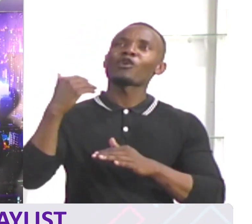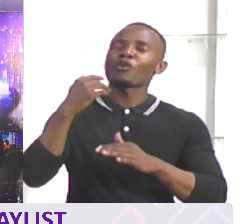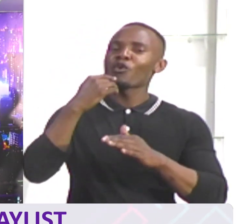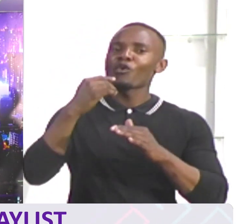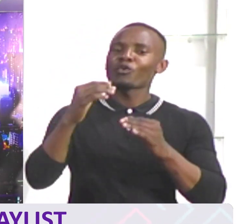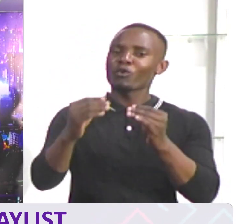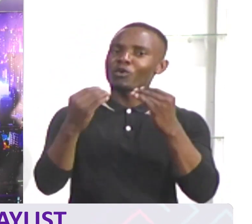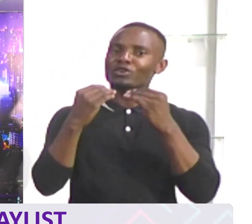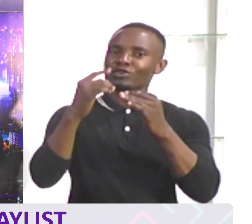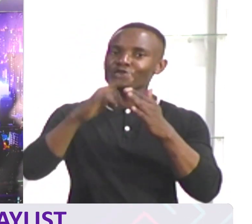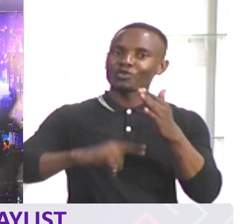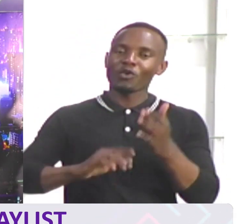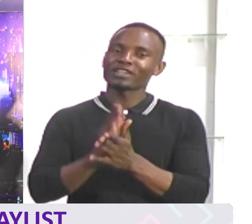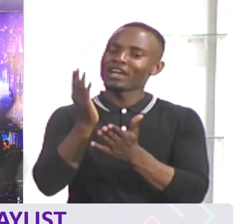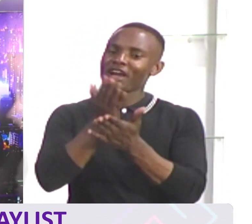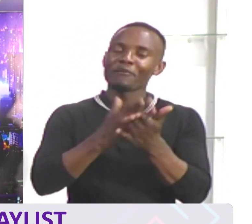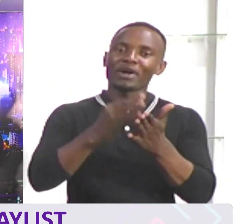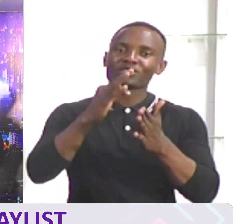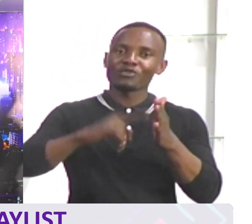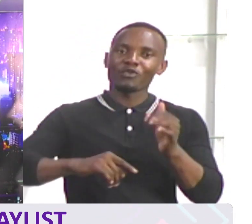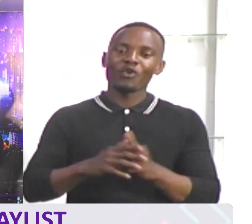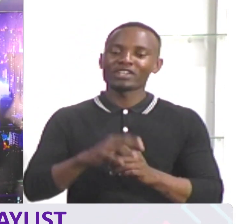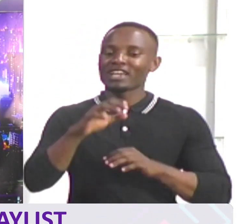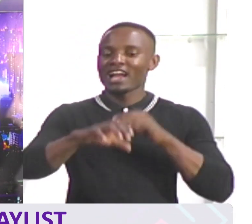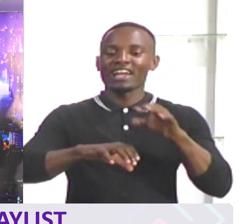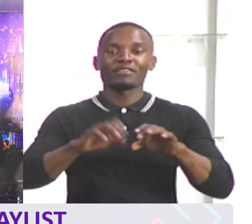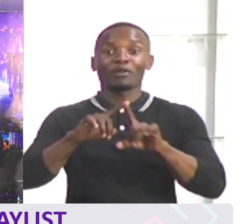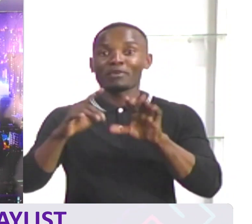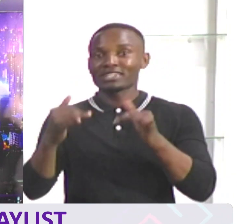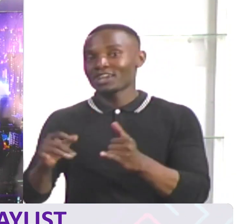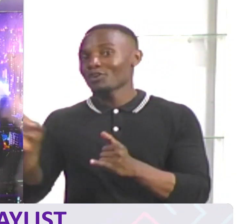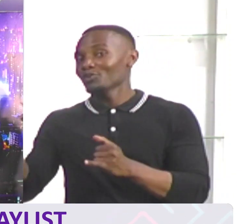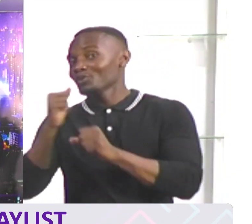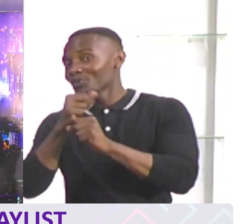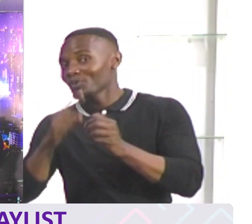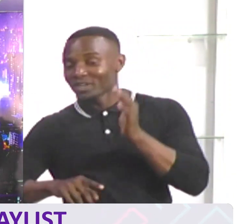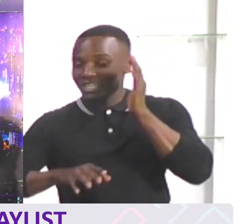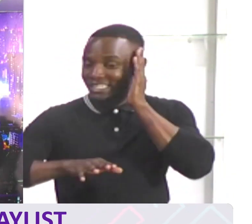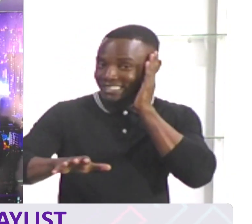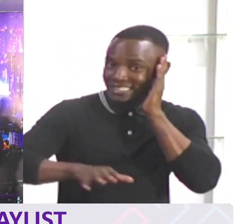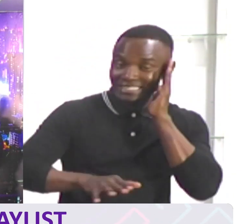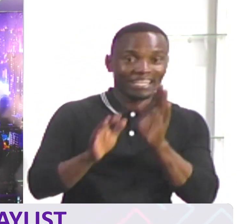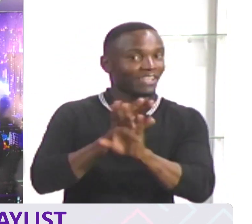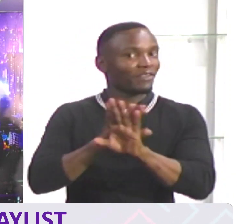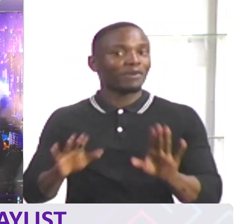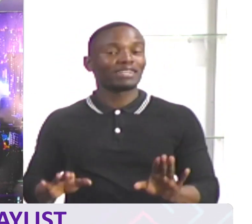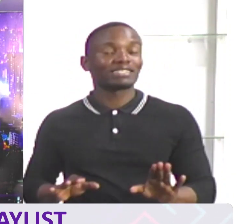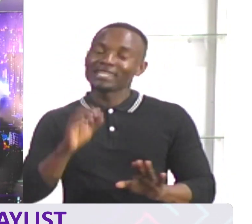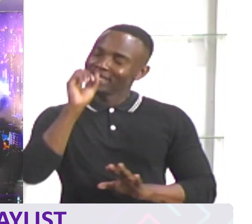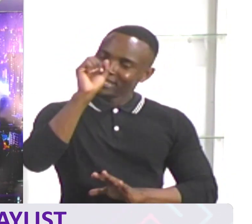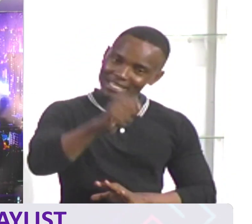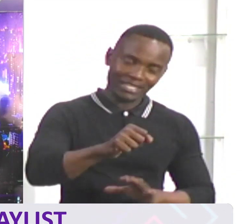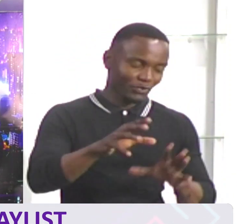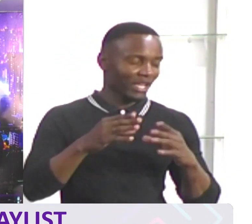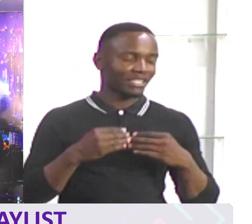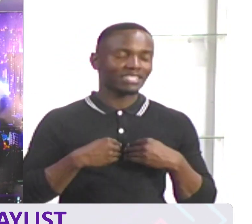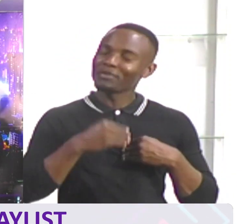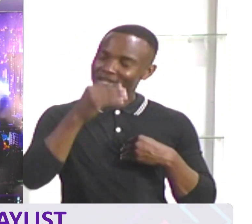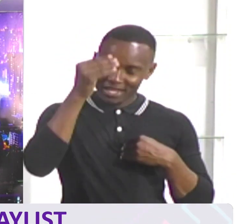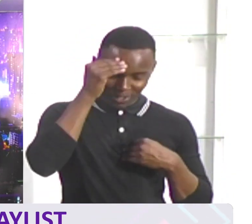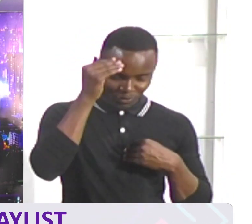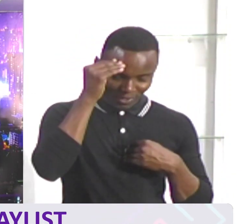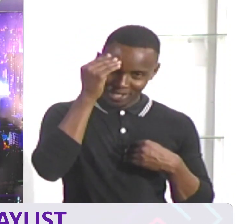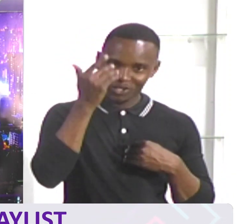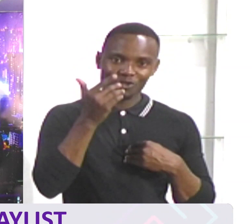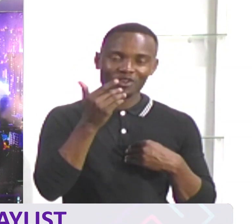did grasshopper sasa hivi na online sasa iko there ile ni part of life ni sawa utapinga education ni part of life but